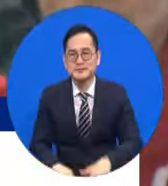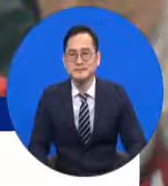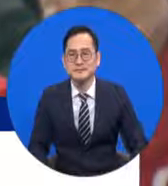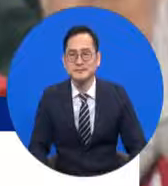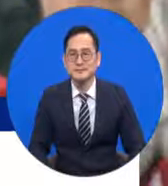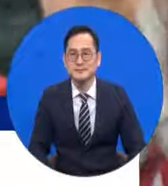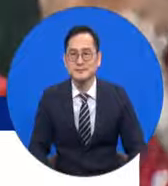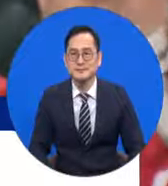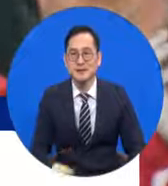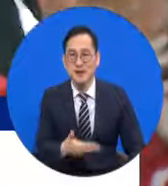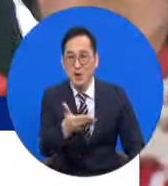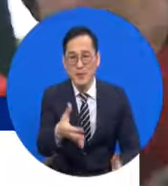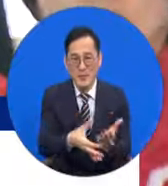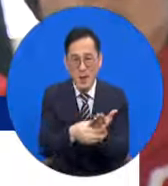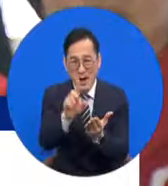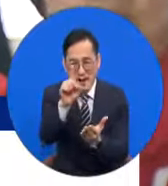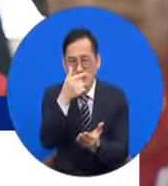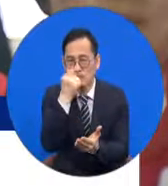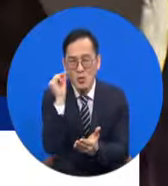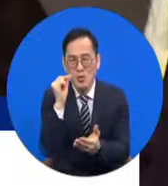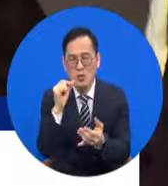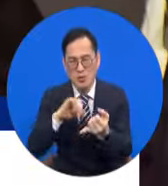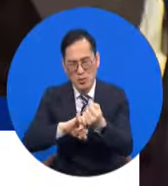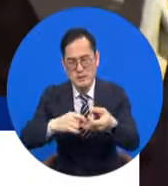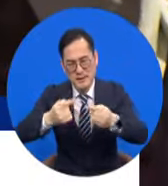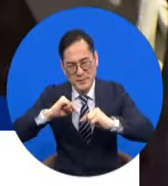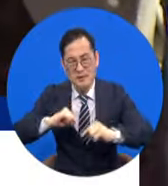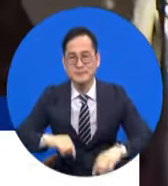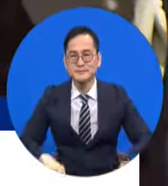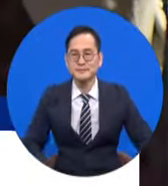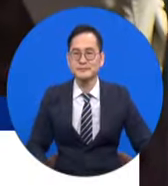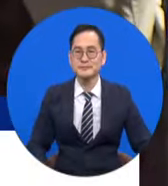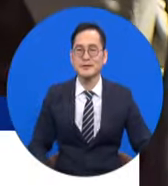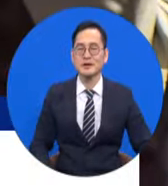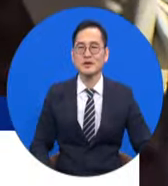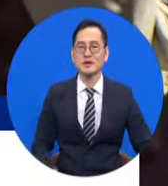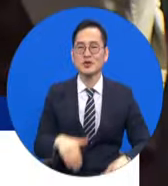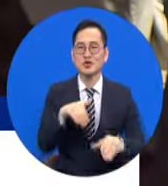여러분, 딱 한 표가 부족합니다. 투표용지는 바로